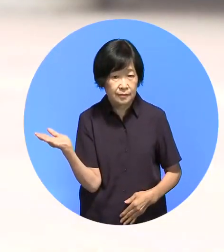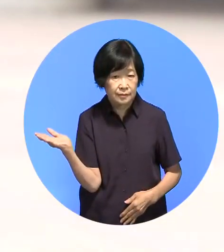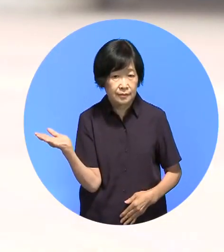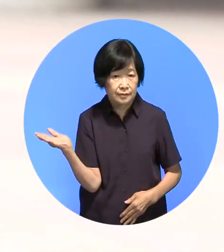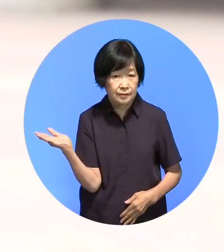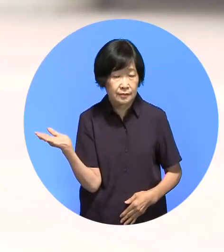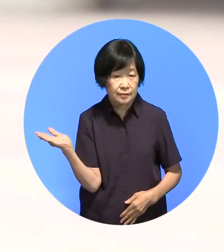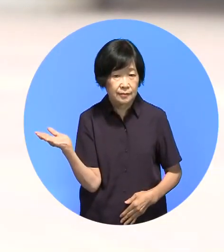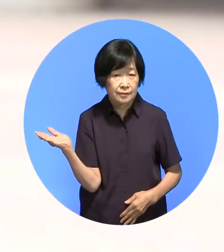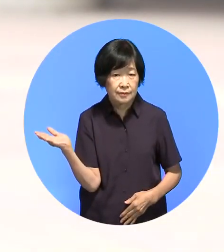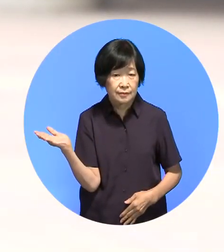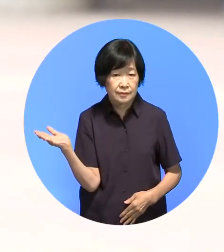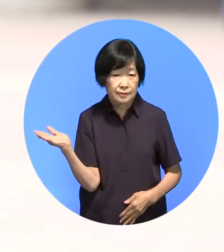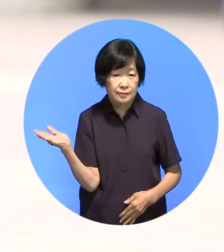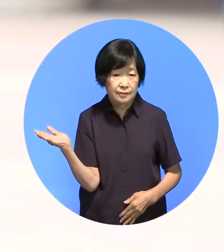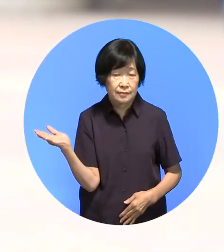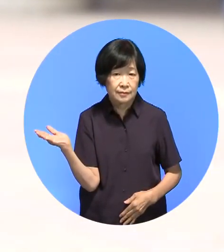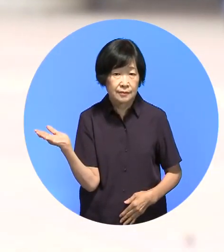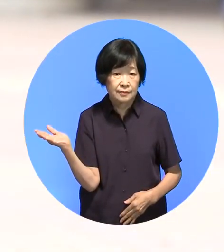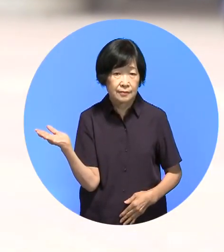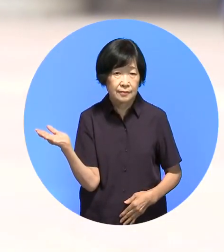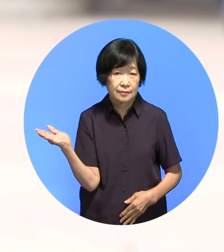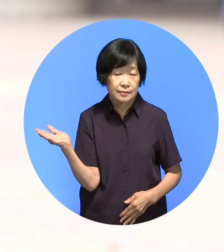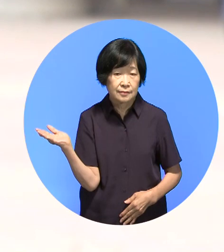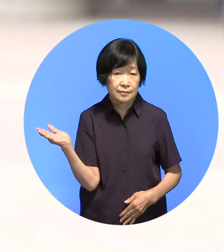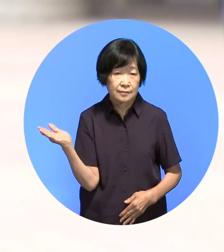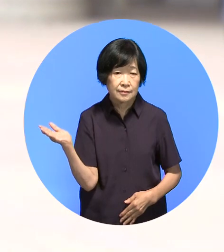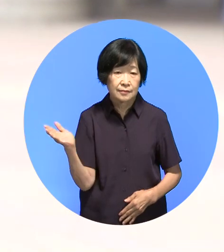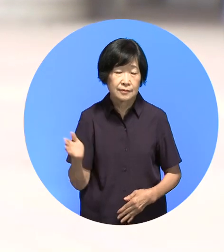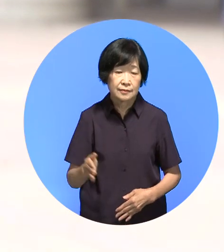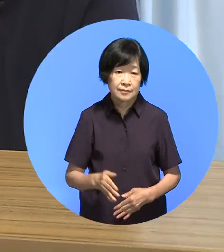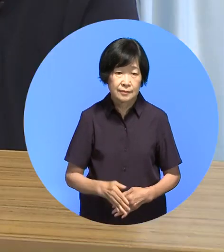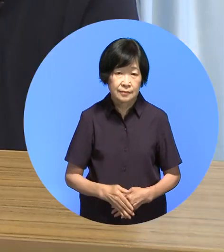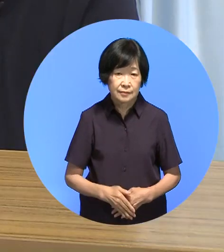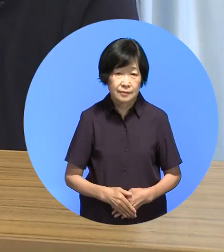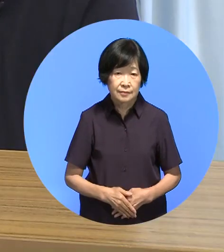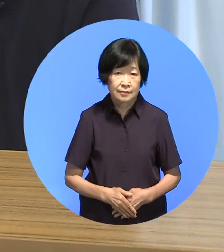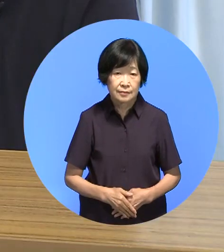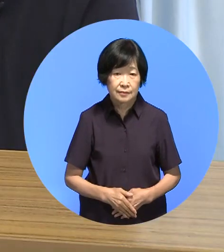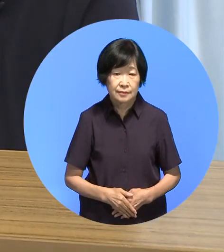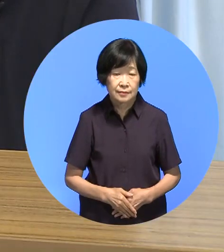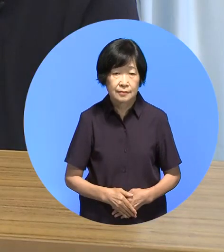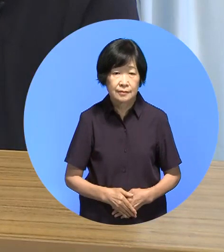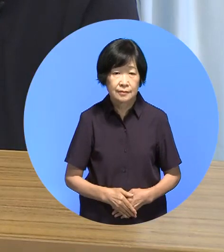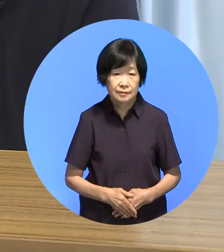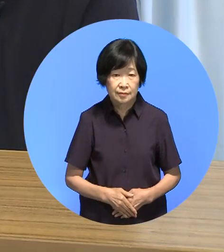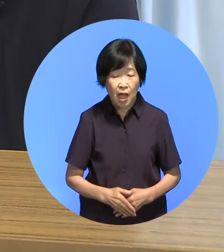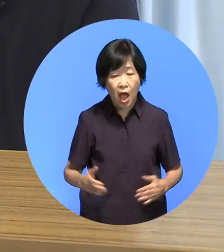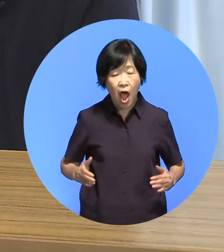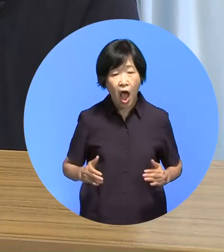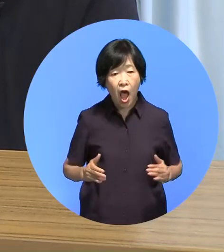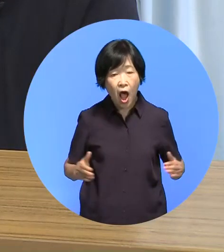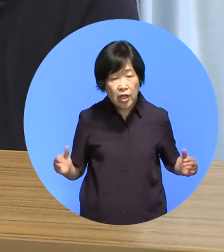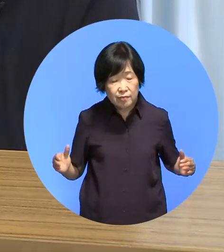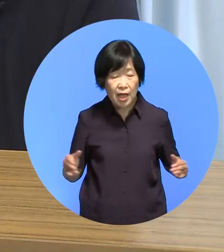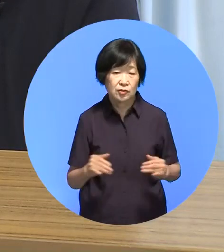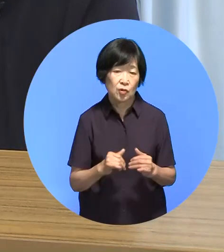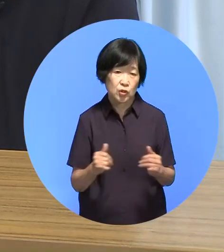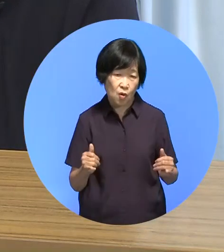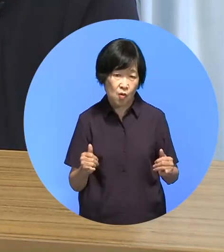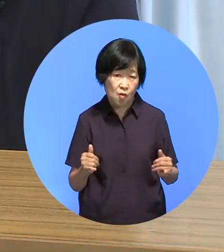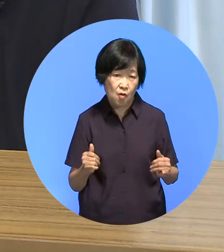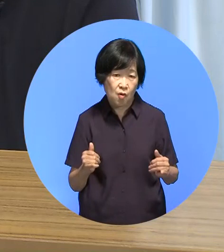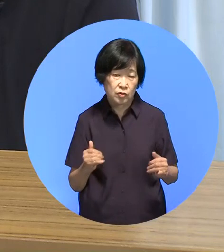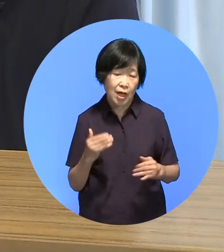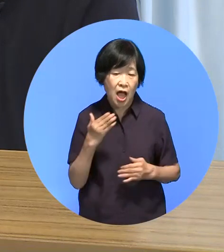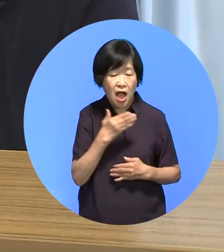に乗ったお子さんは特に注意が必要と言われています。また肥満体型の方や体調が良